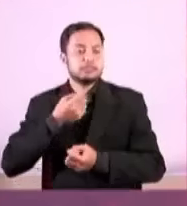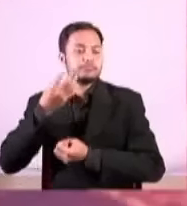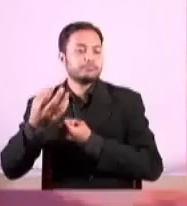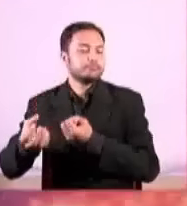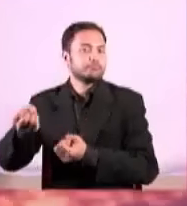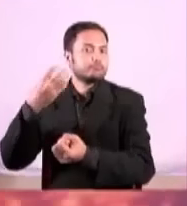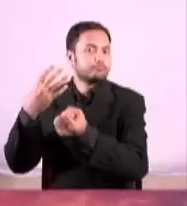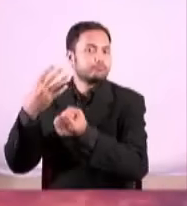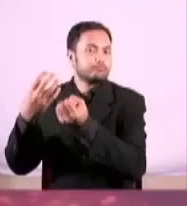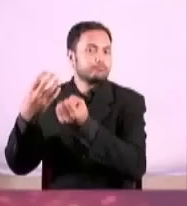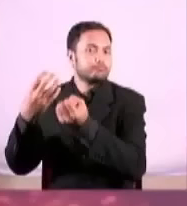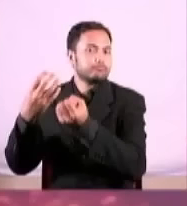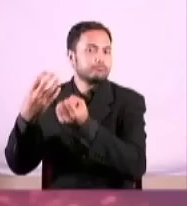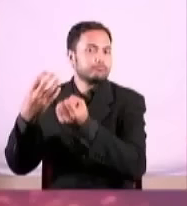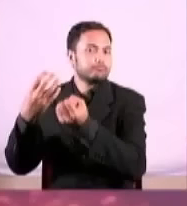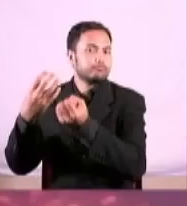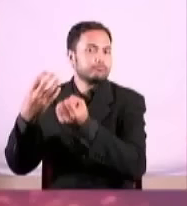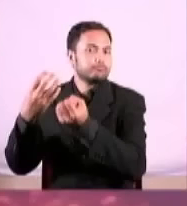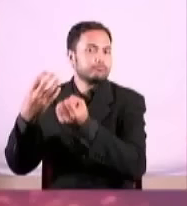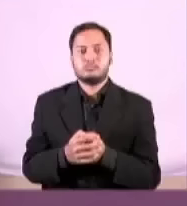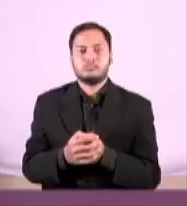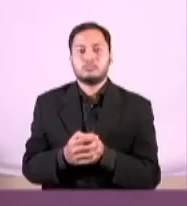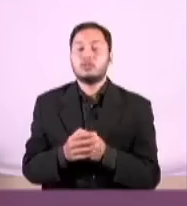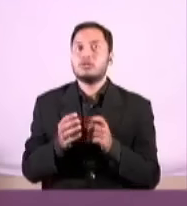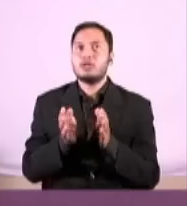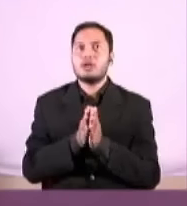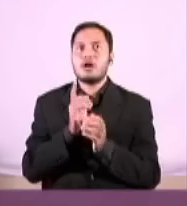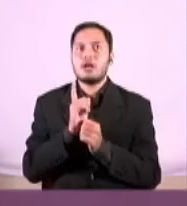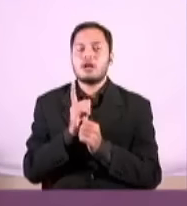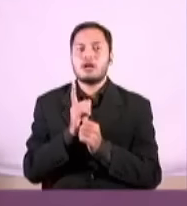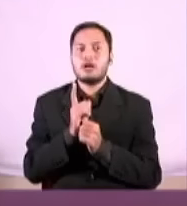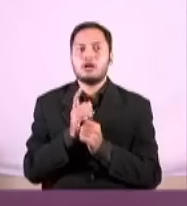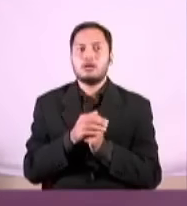kalau ada singkatan dipanjangkan singkatannya dan